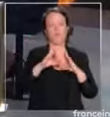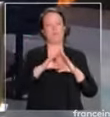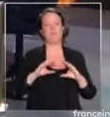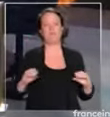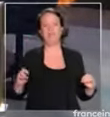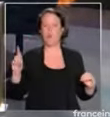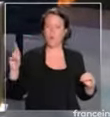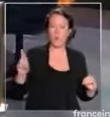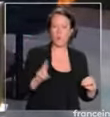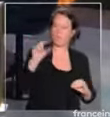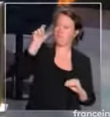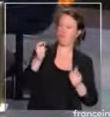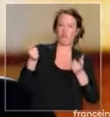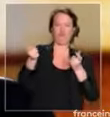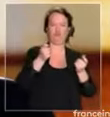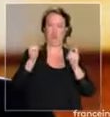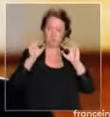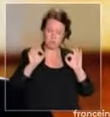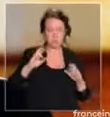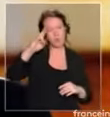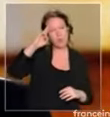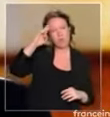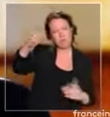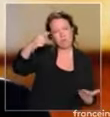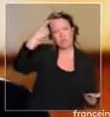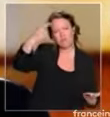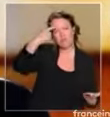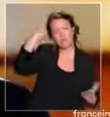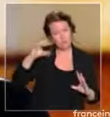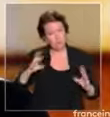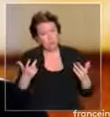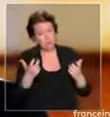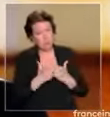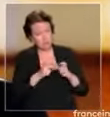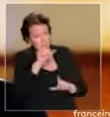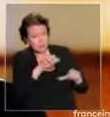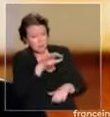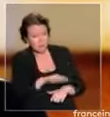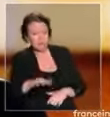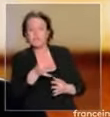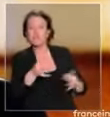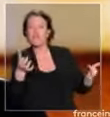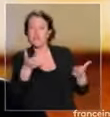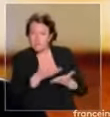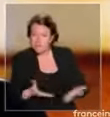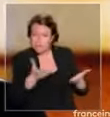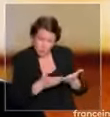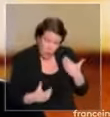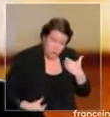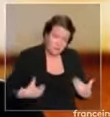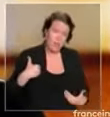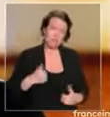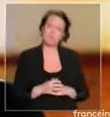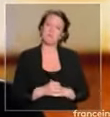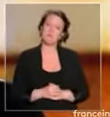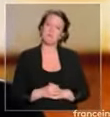de l'état le bon sens par exemple d'aider les plus vulnérables de nos compatriotes ceux qui sont en situation d'handicap les 25